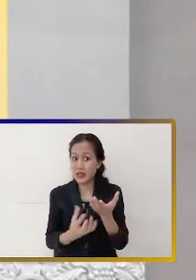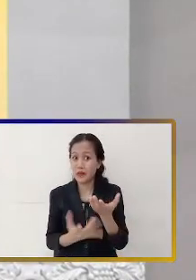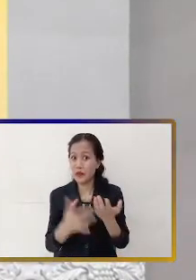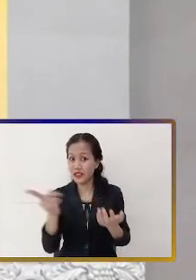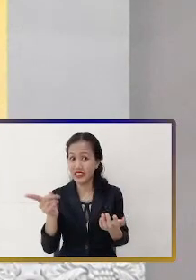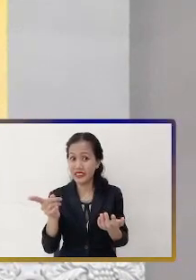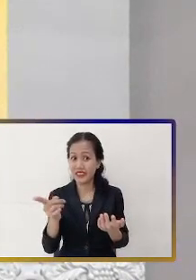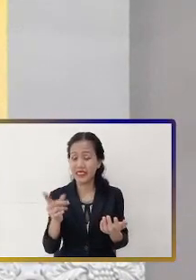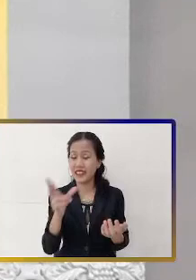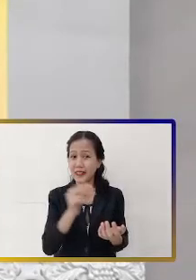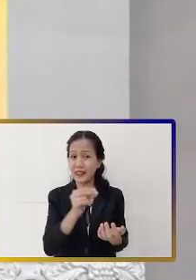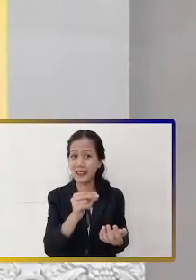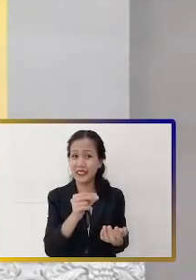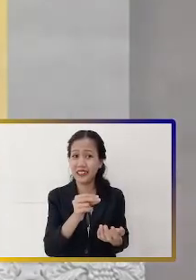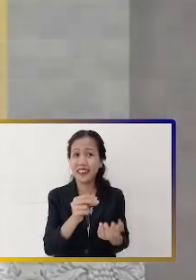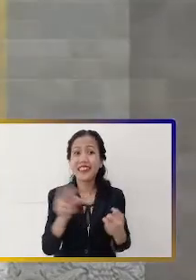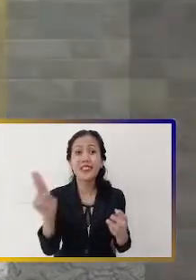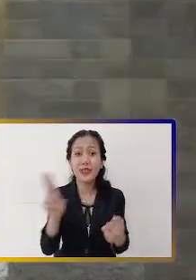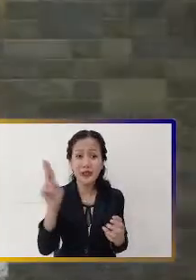nga namang sunugin mo.